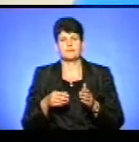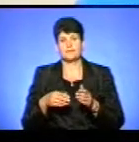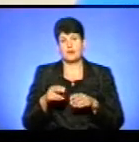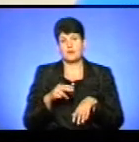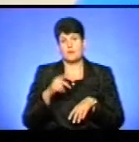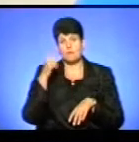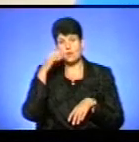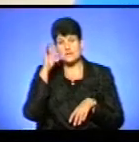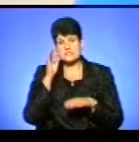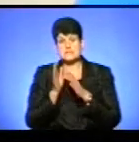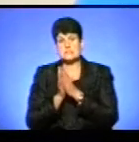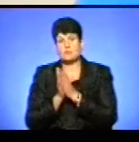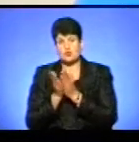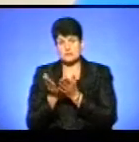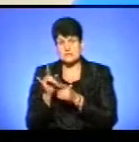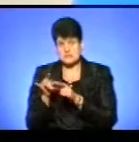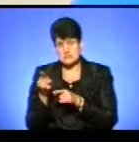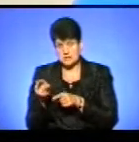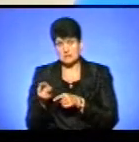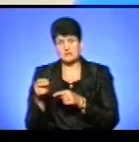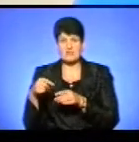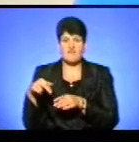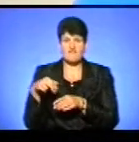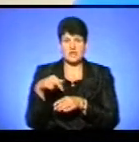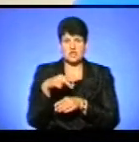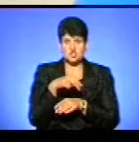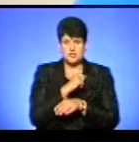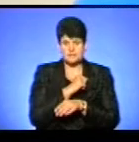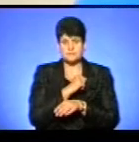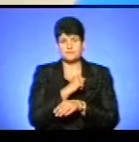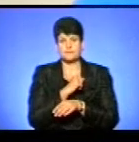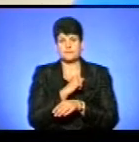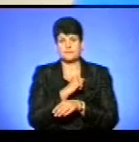Поліцейські просили ж її, щоб вона вийшла пройти